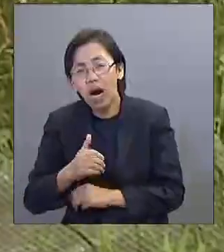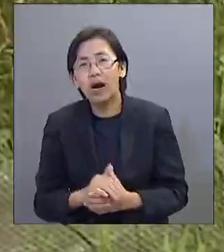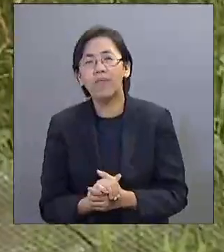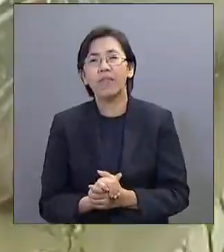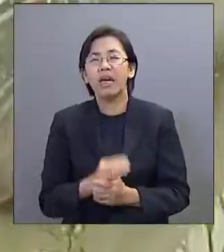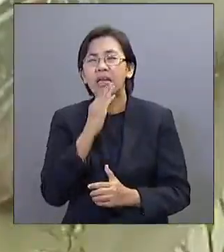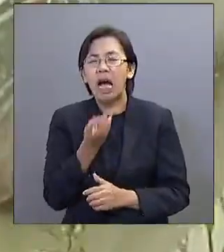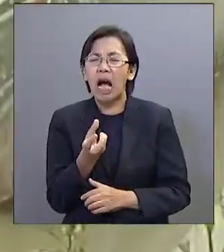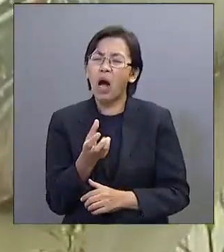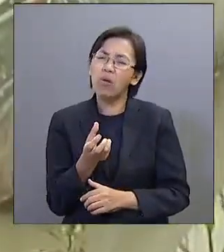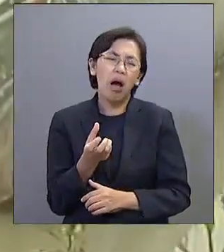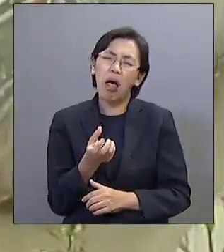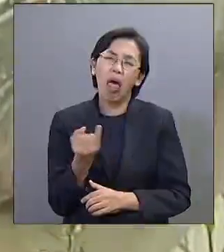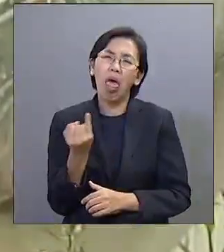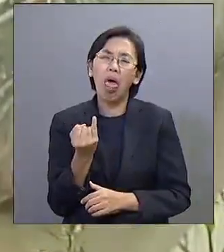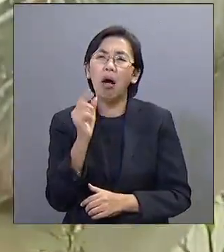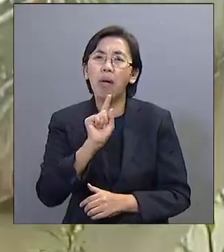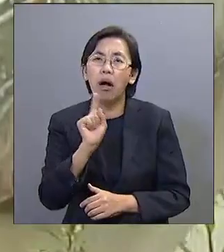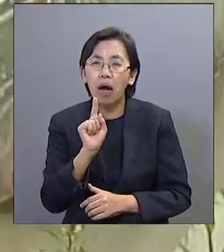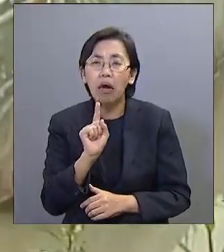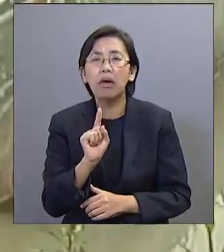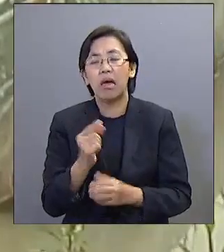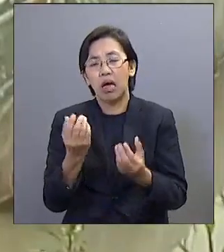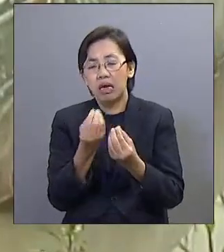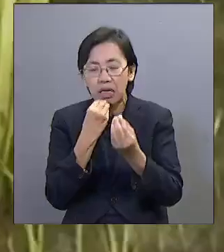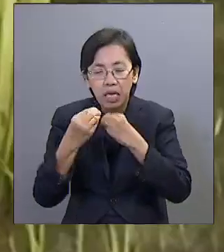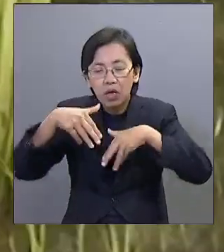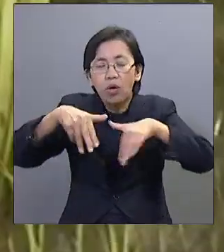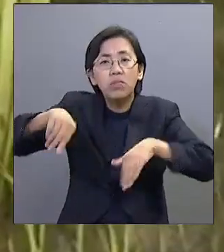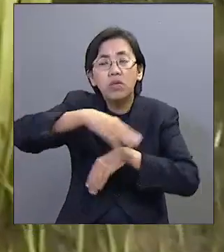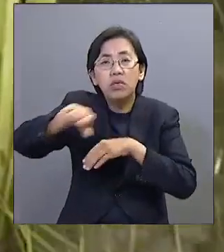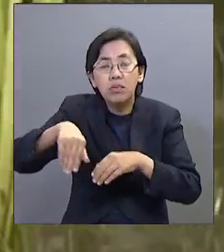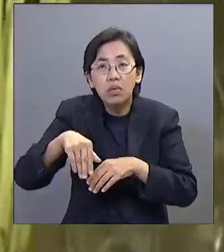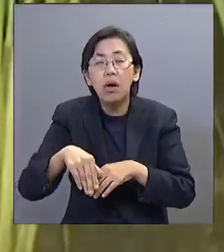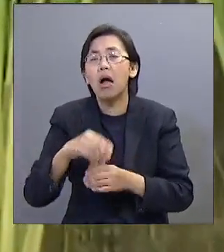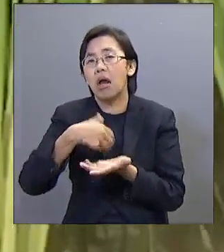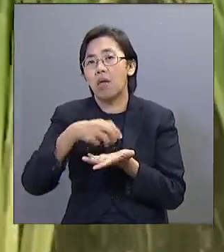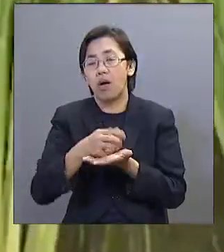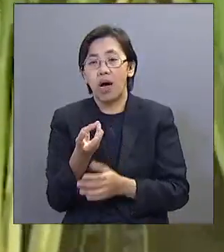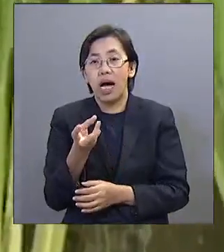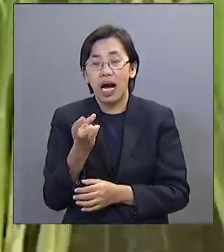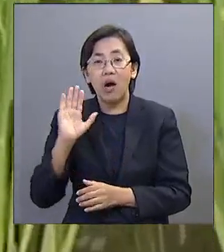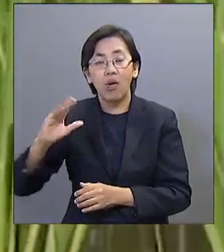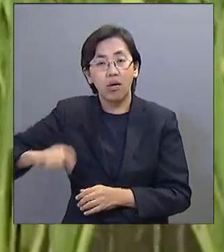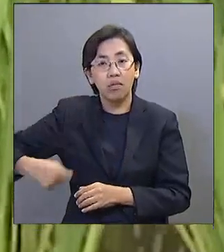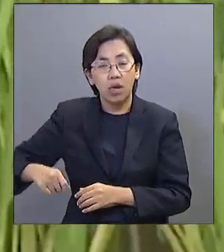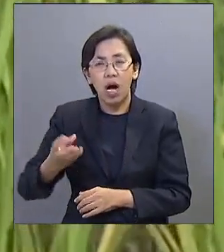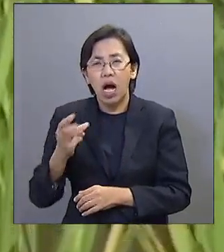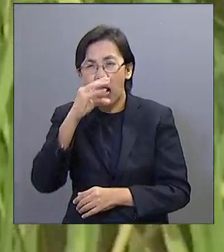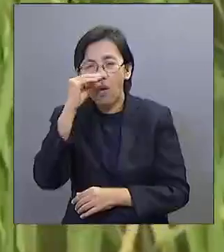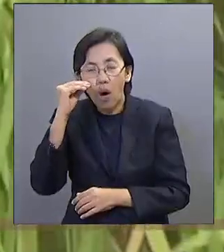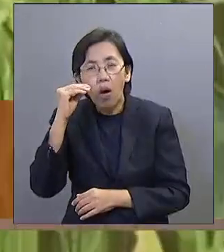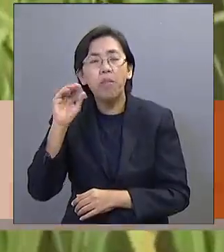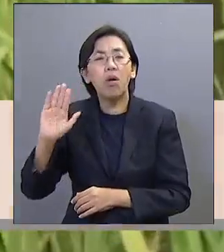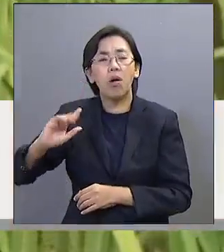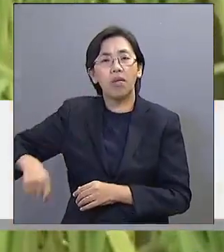และคุณภาพของข้าวก็คือวัฒนธรรมการบริโภคนั่นเองเกษตรกรท่านนี้บอกว่าข้าวผักกาลำดวลเนี่ยเป็นข้าวหอมพื้นเมืองอยู่ใน